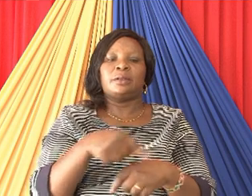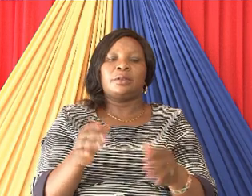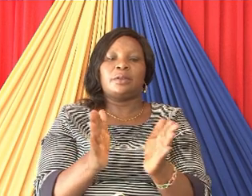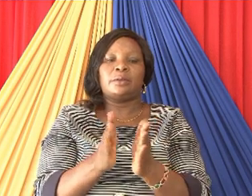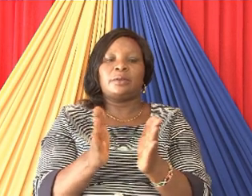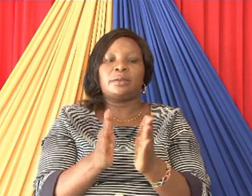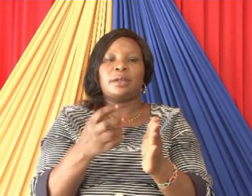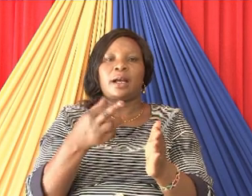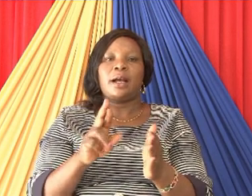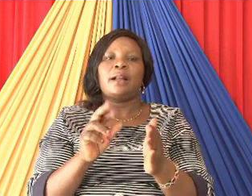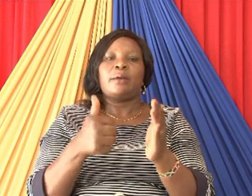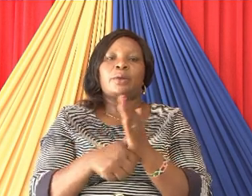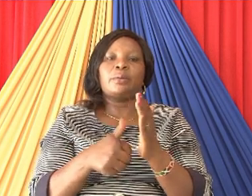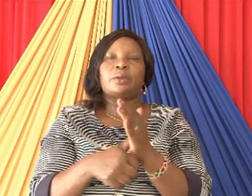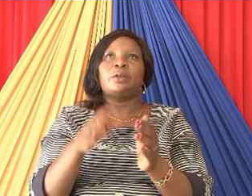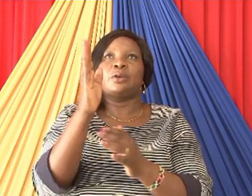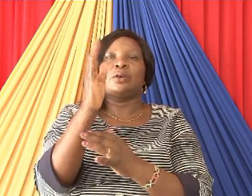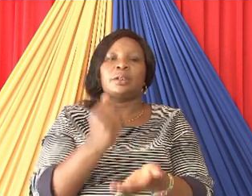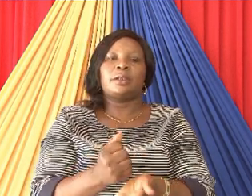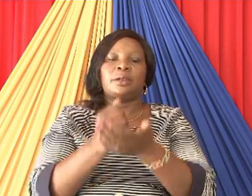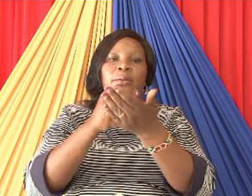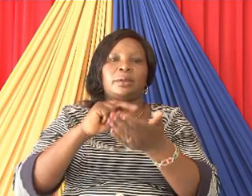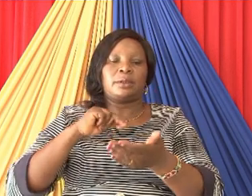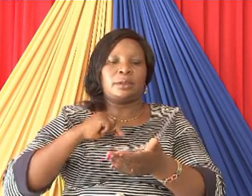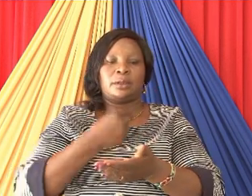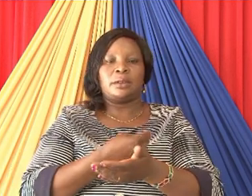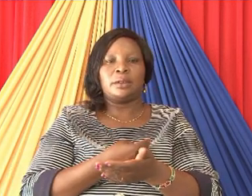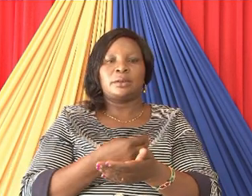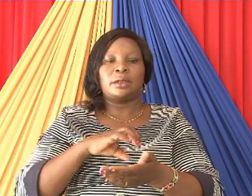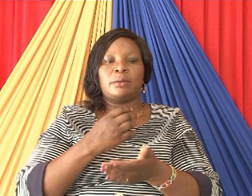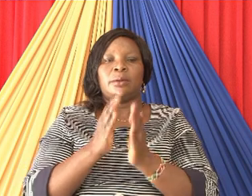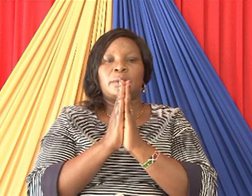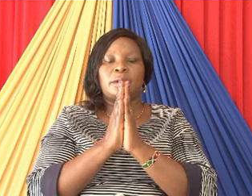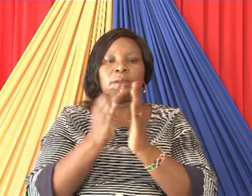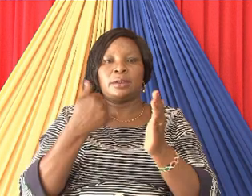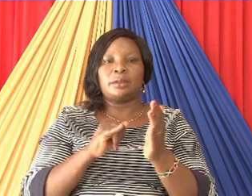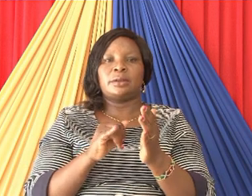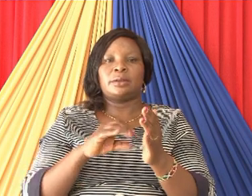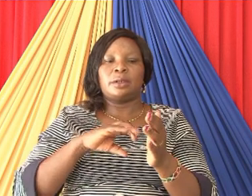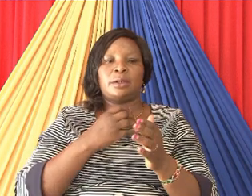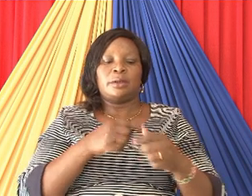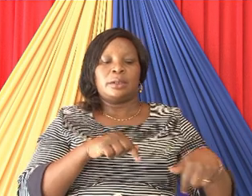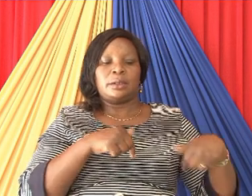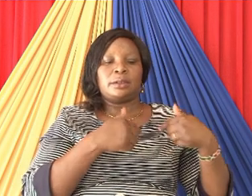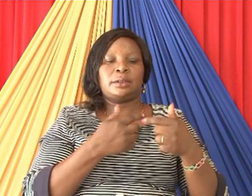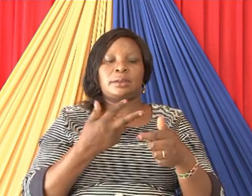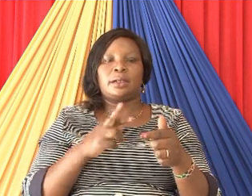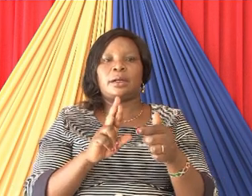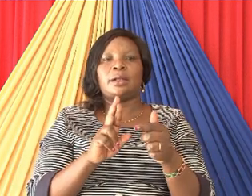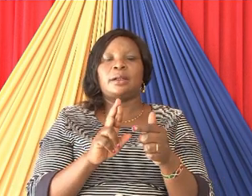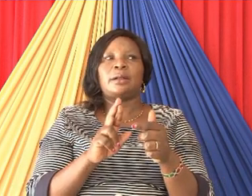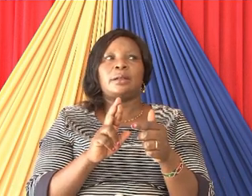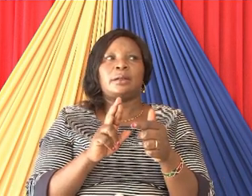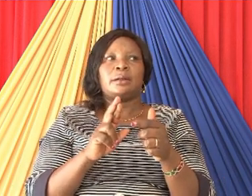ni shida. So may God help us. Maombi yangu ni kwamba mioyo yetu itakuwa ni mioyo